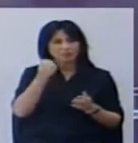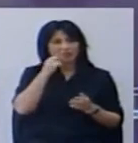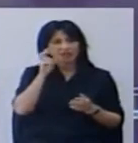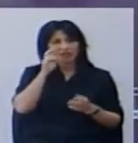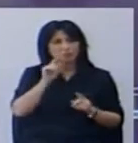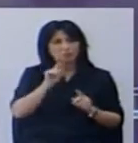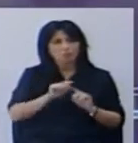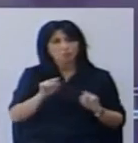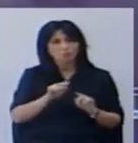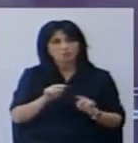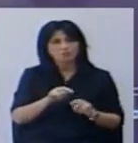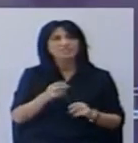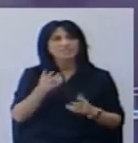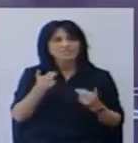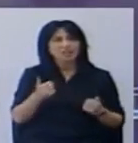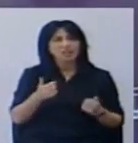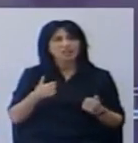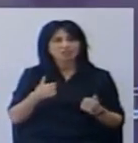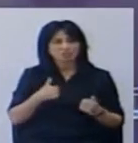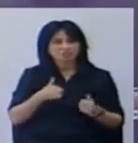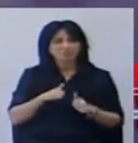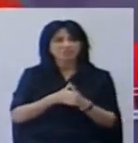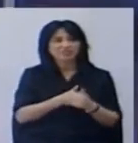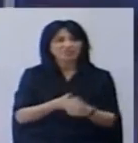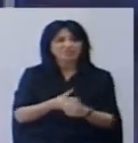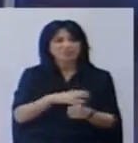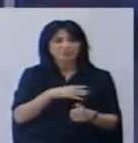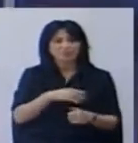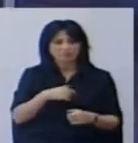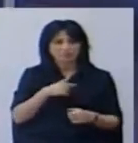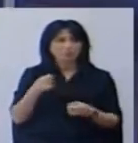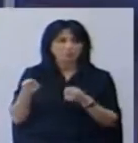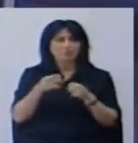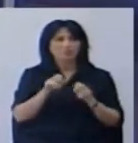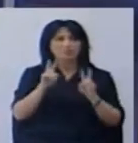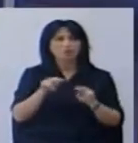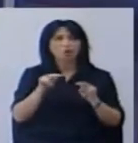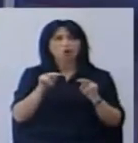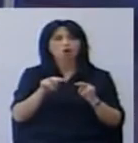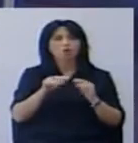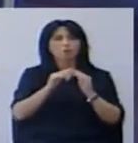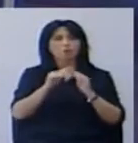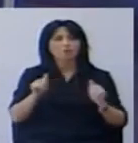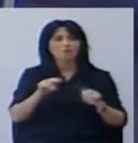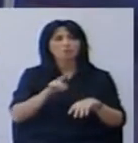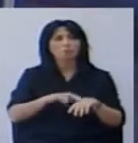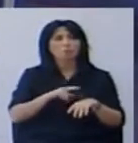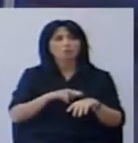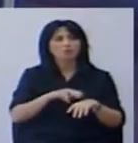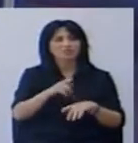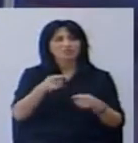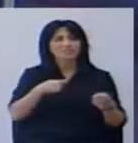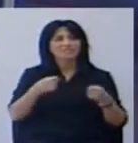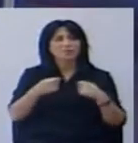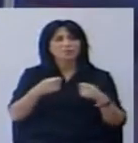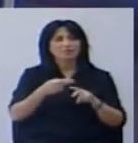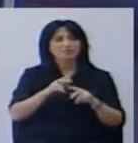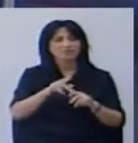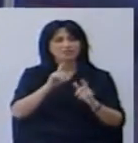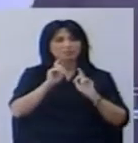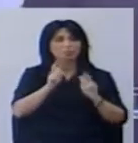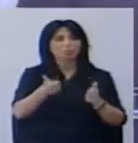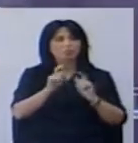ხელისუფლების ოპოზიცია, დიახ ჩვენ ვიდევნებოდით, მე შემთხვევით არ წამოვიღე კონტროლის პალატისა და პოლიციის სამართველოს ის